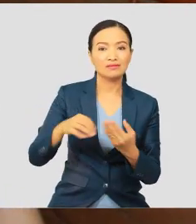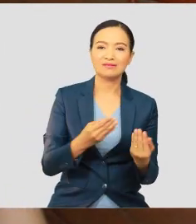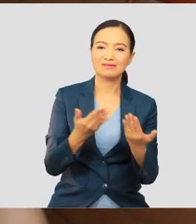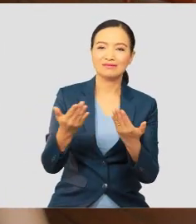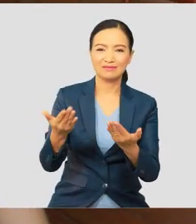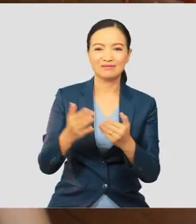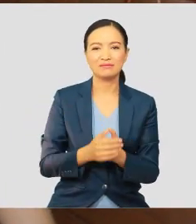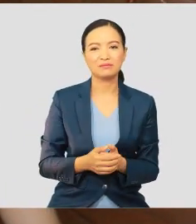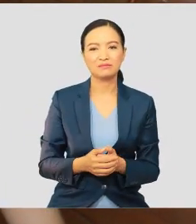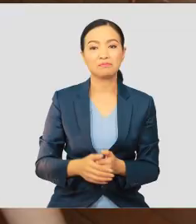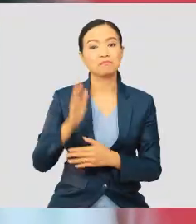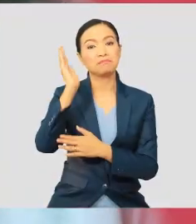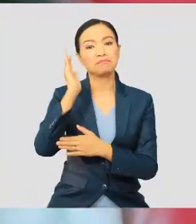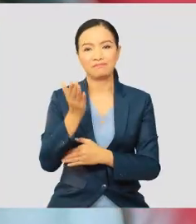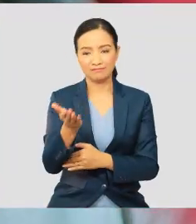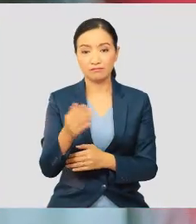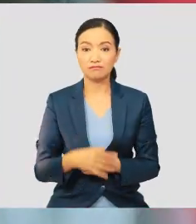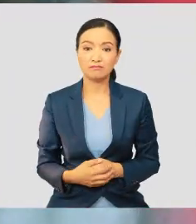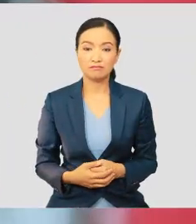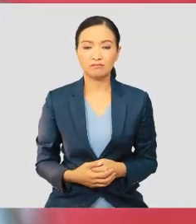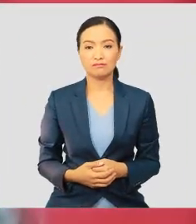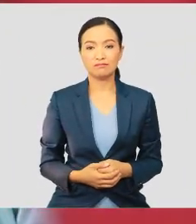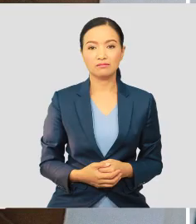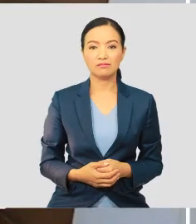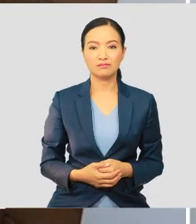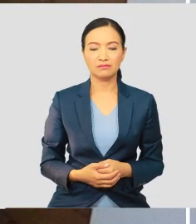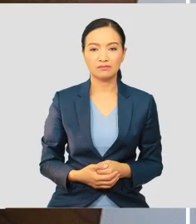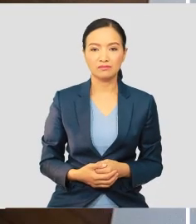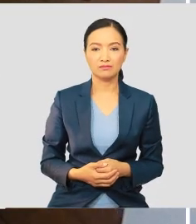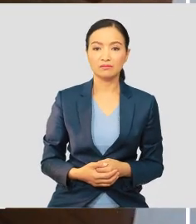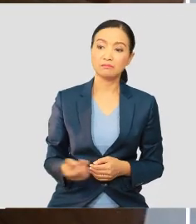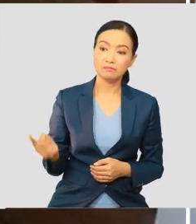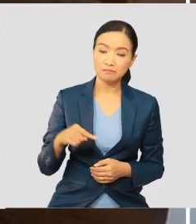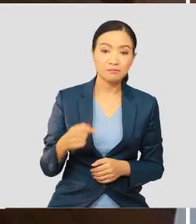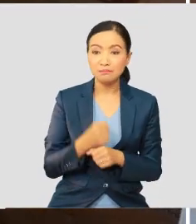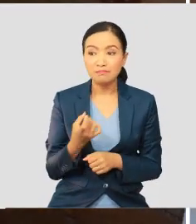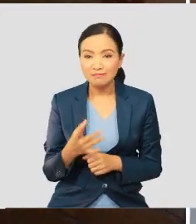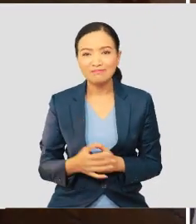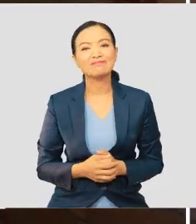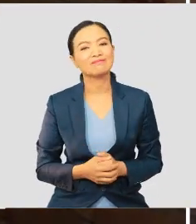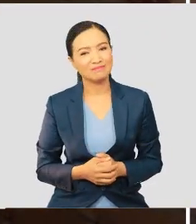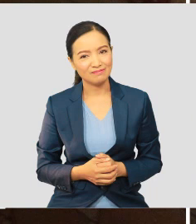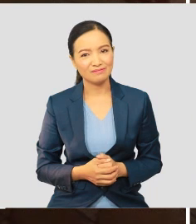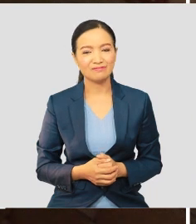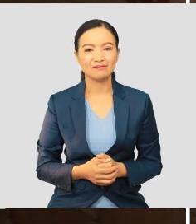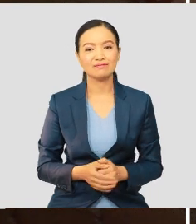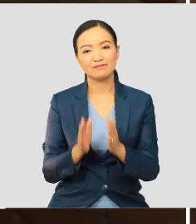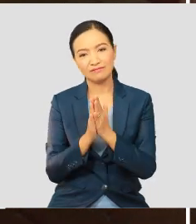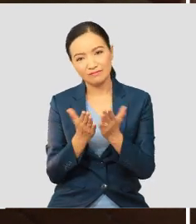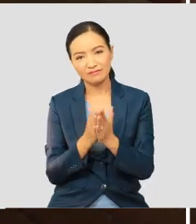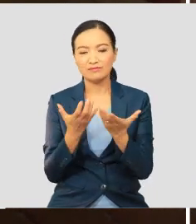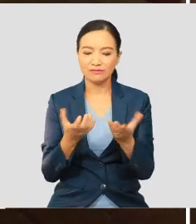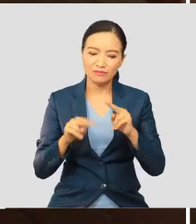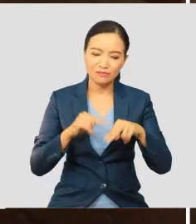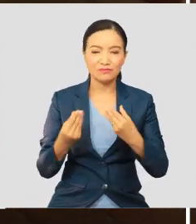รายการนี้ให้องุ่นเป็นพิธีกรเลยแล้วเรามาทำไมนี่เราเป็นครีเอทีฟมาทำอะไรคะ ก็มาเอาหนังสือเอ